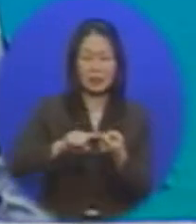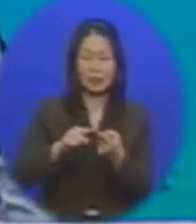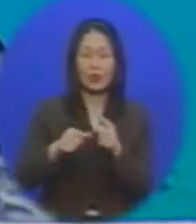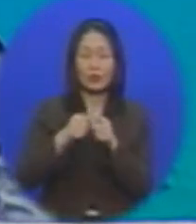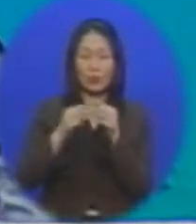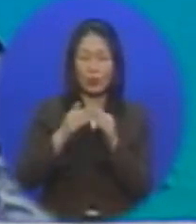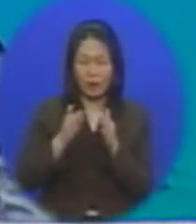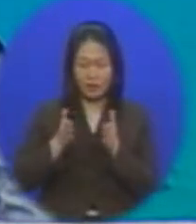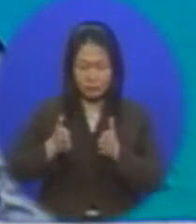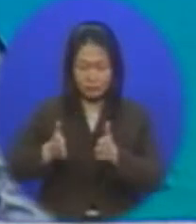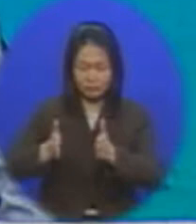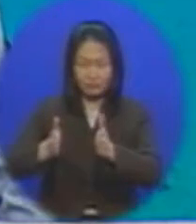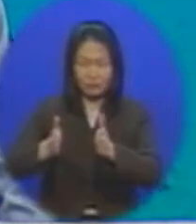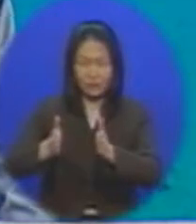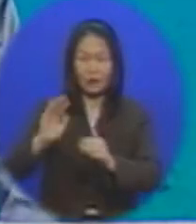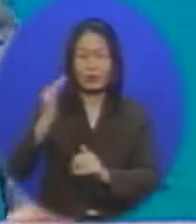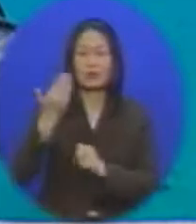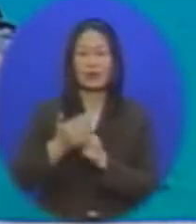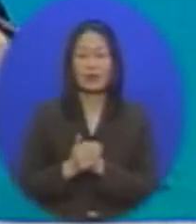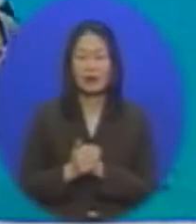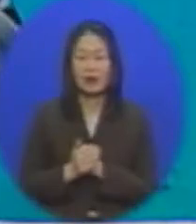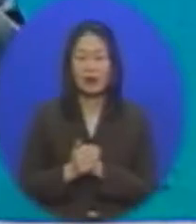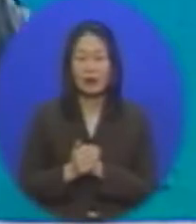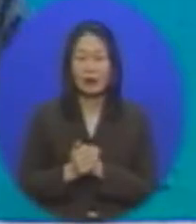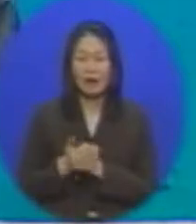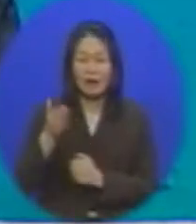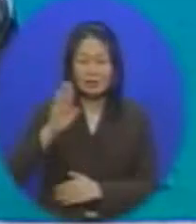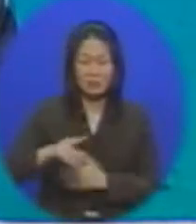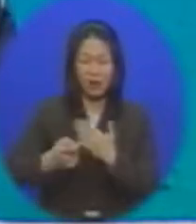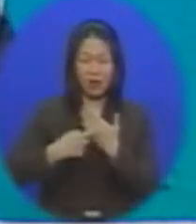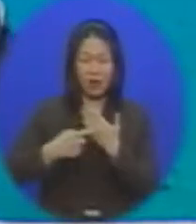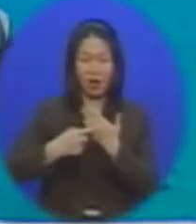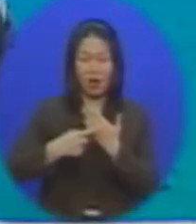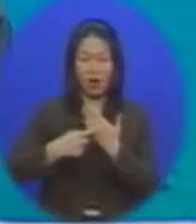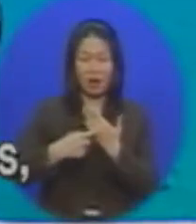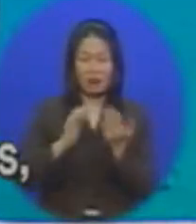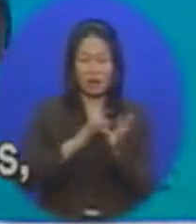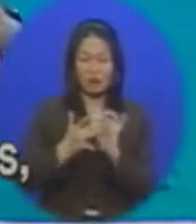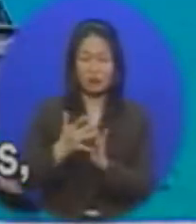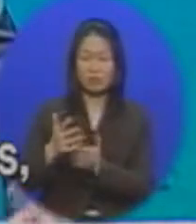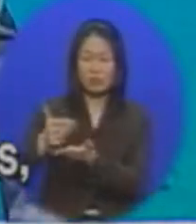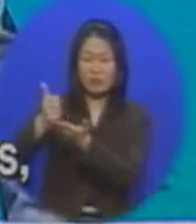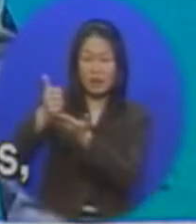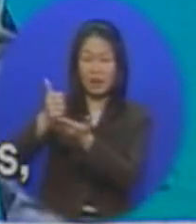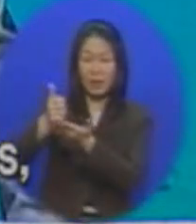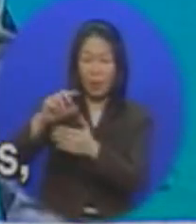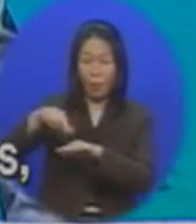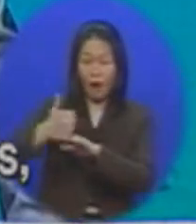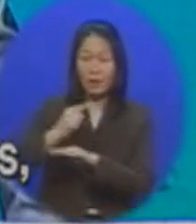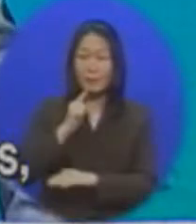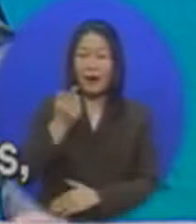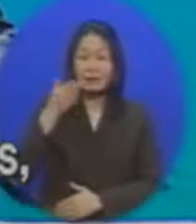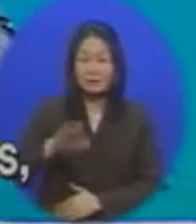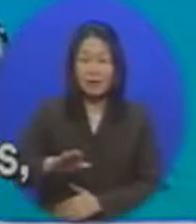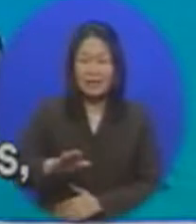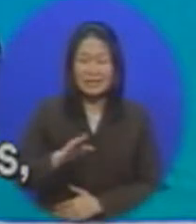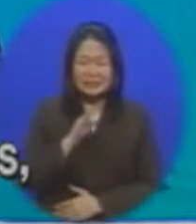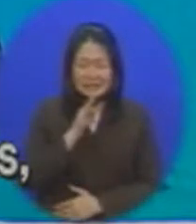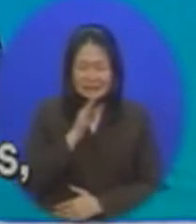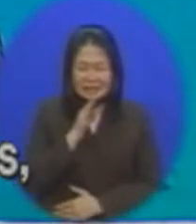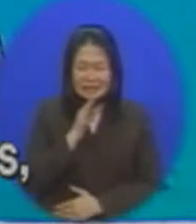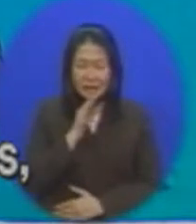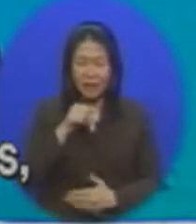가요 그러나 겉으로는 예수님이 주님 이라고 하고 예수님을 왕이라고 하지만 실제로는